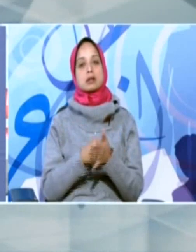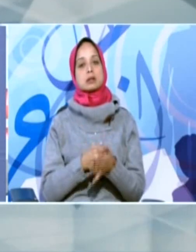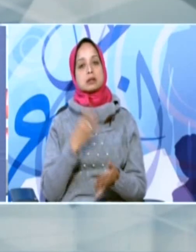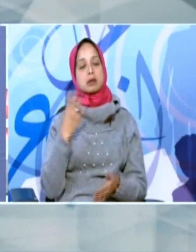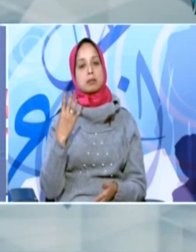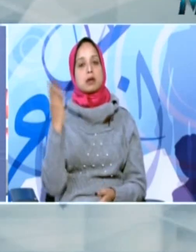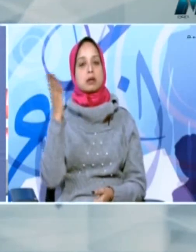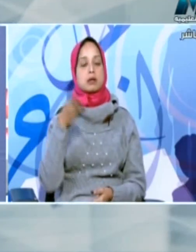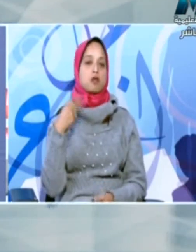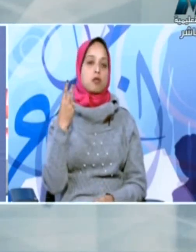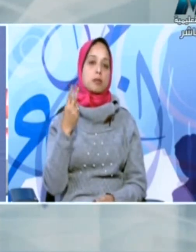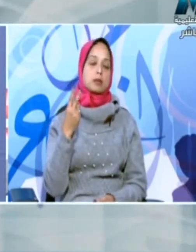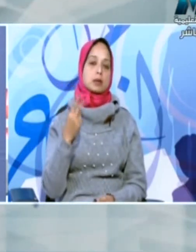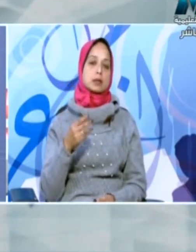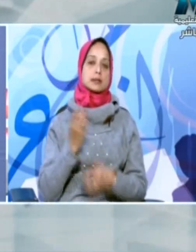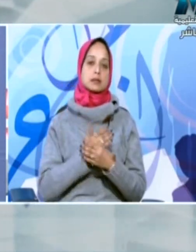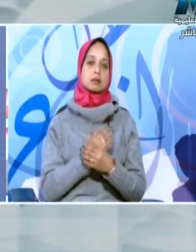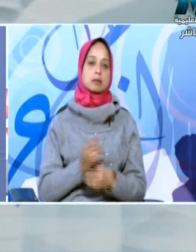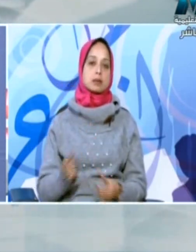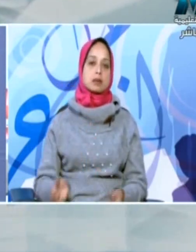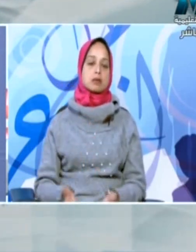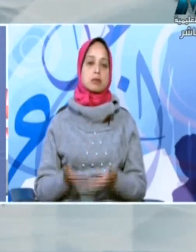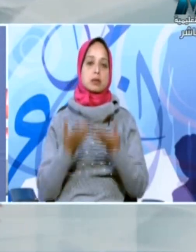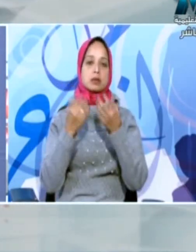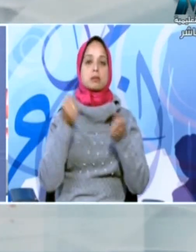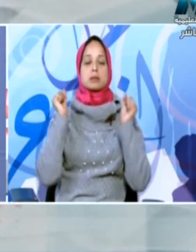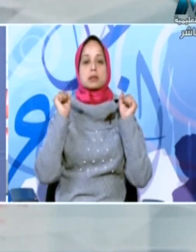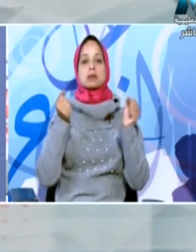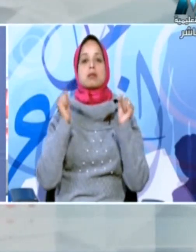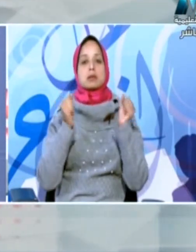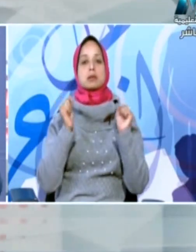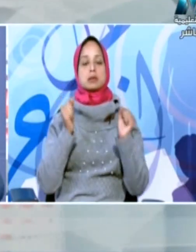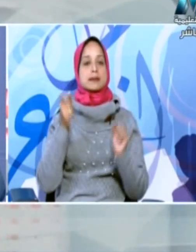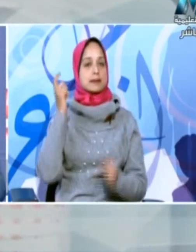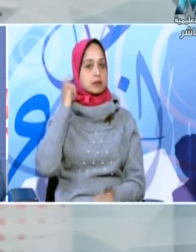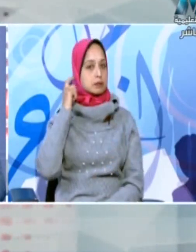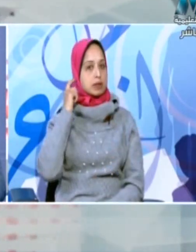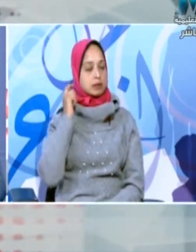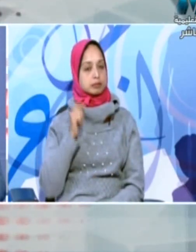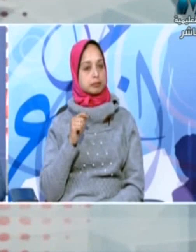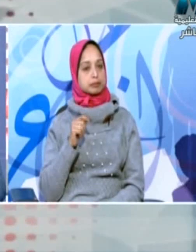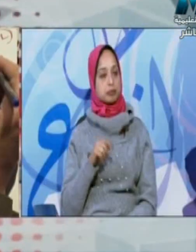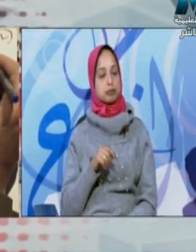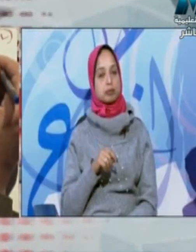أو العلاقة بين 4 فبراير وقيام الثورة. اسمع كده.